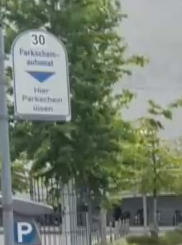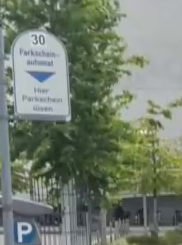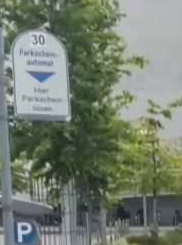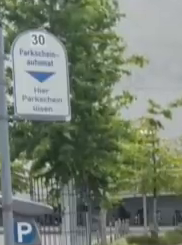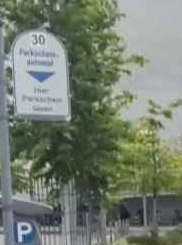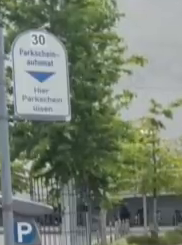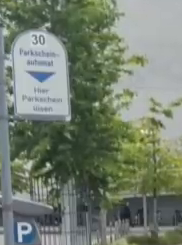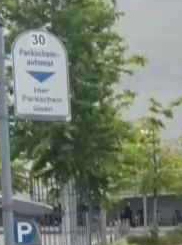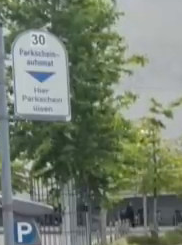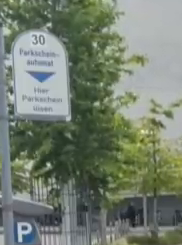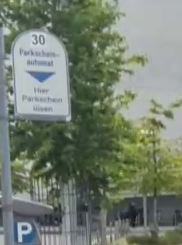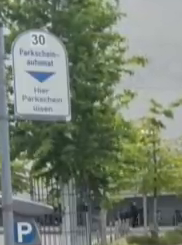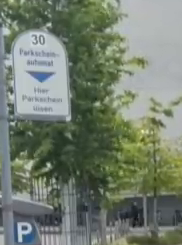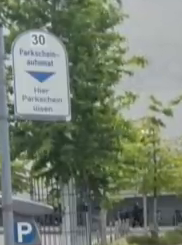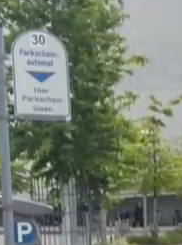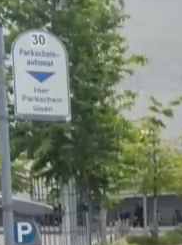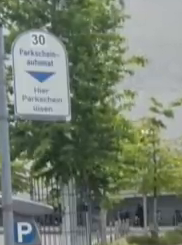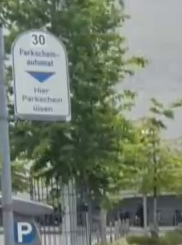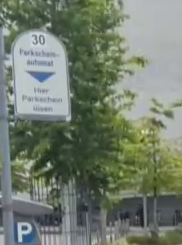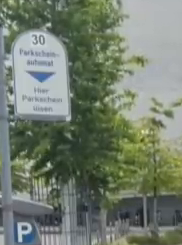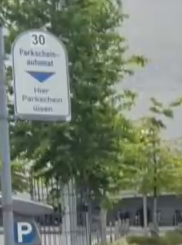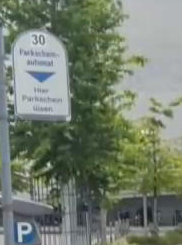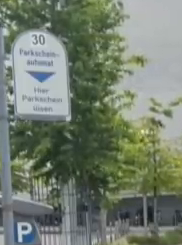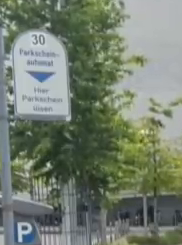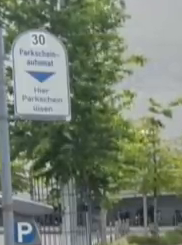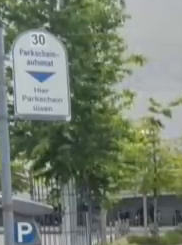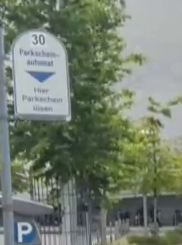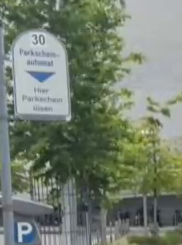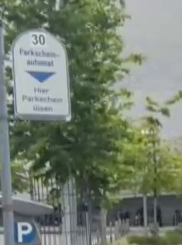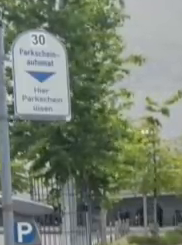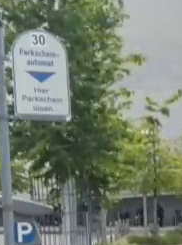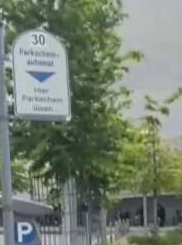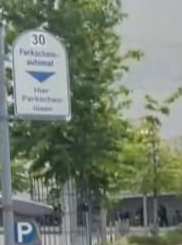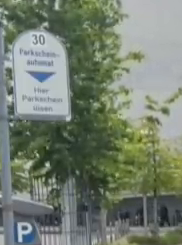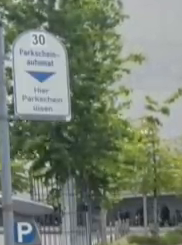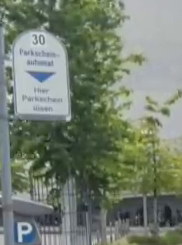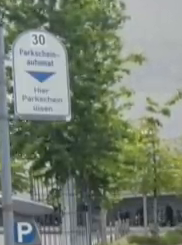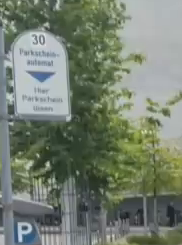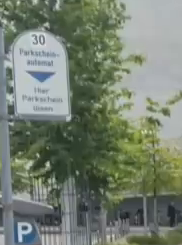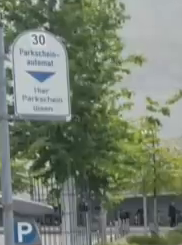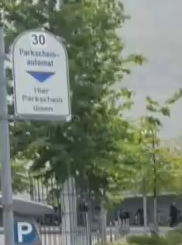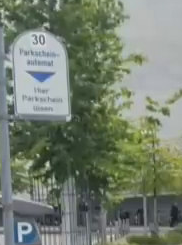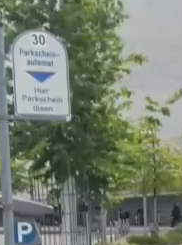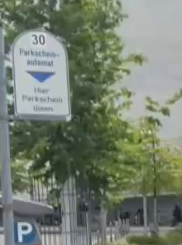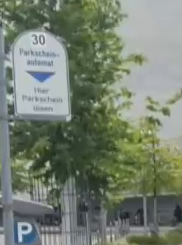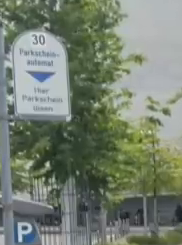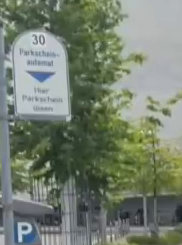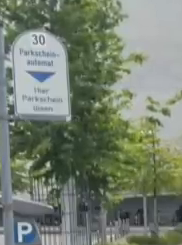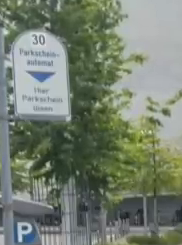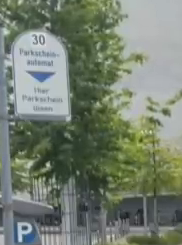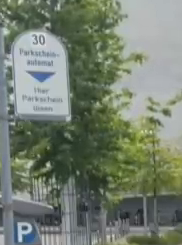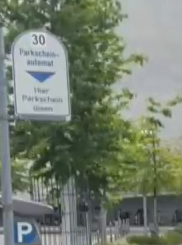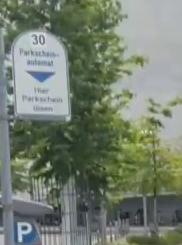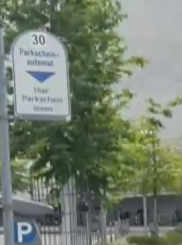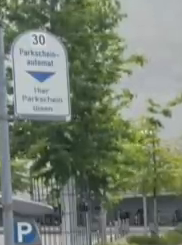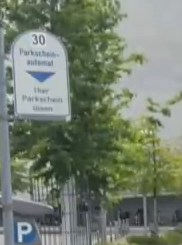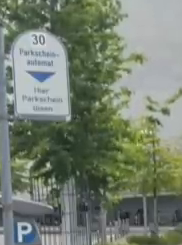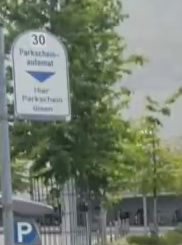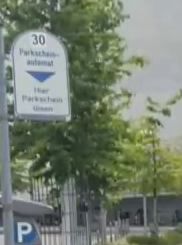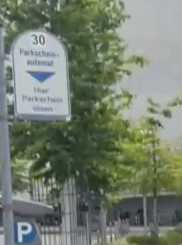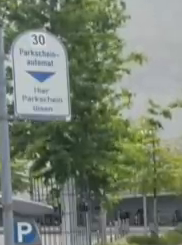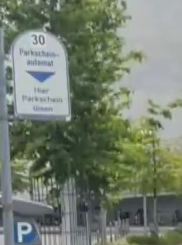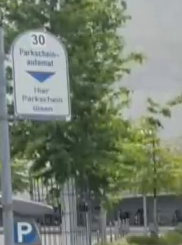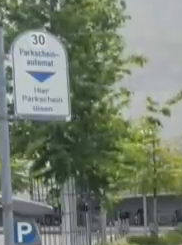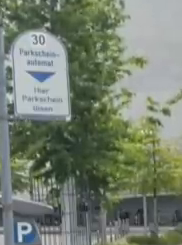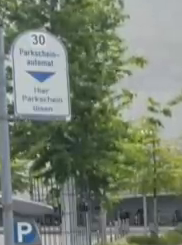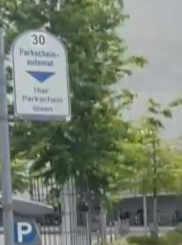die unterstützen mich auch hier. Darum brauche ich da auch nicht nervös zu sein und keine Sorgen zu machen. Ich weiß, ich kann mich auf meine